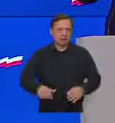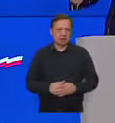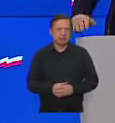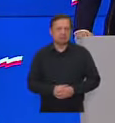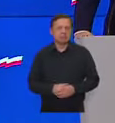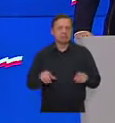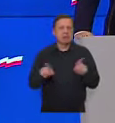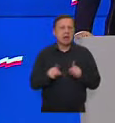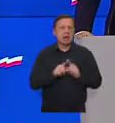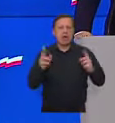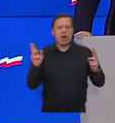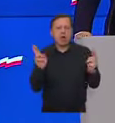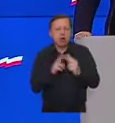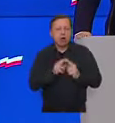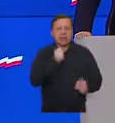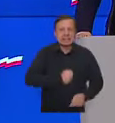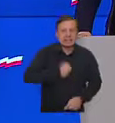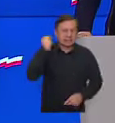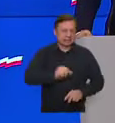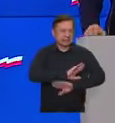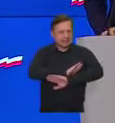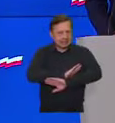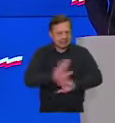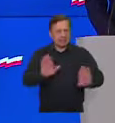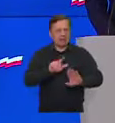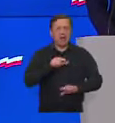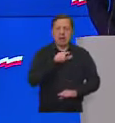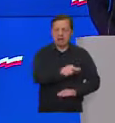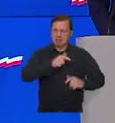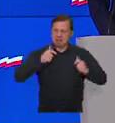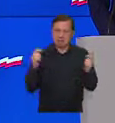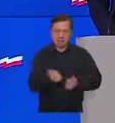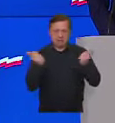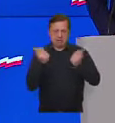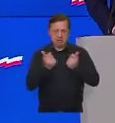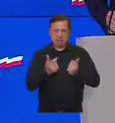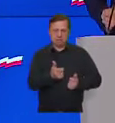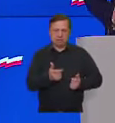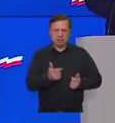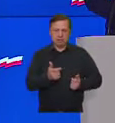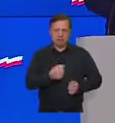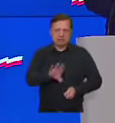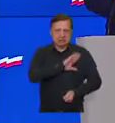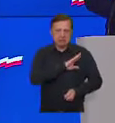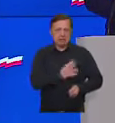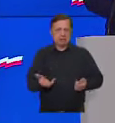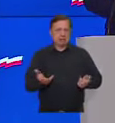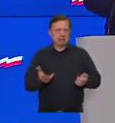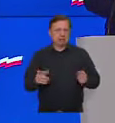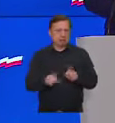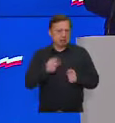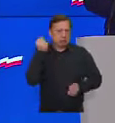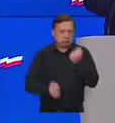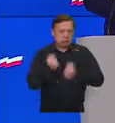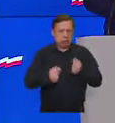oczywiście unikać kontaktu ze starszymi osobami, bo one najbardziej są narażone na śmierć, na bardzo